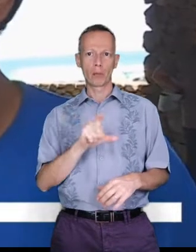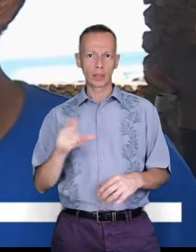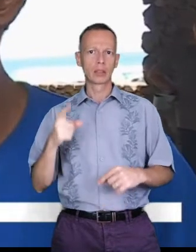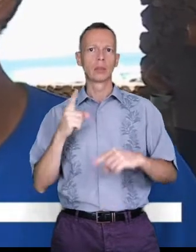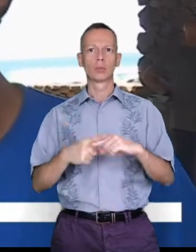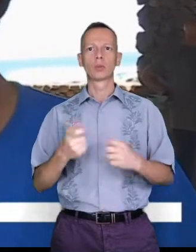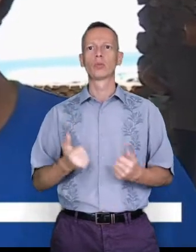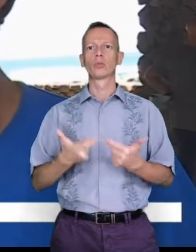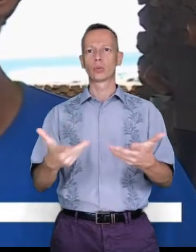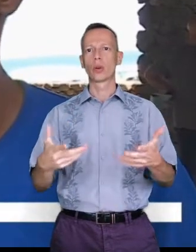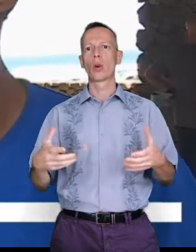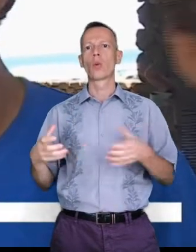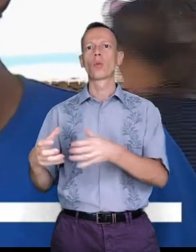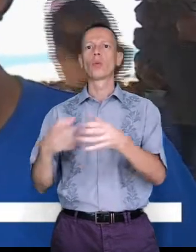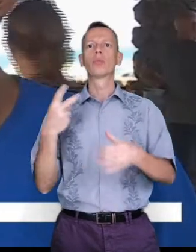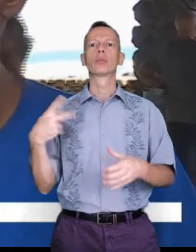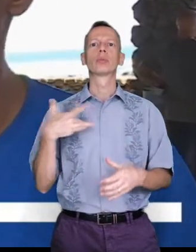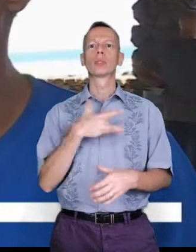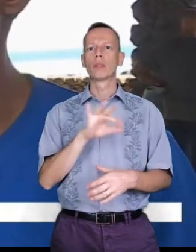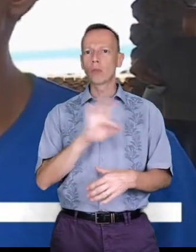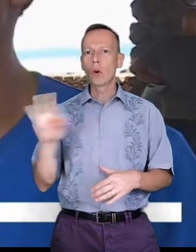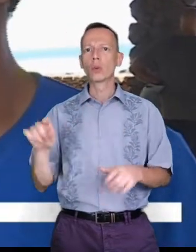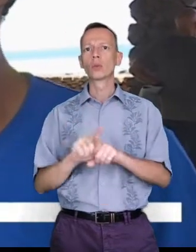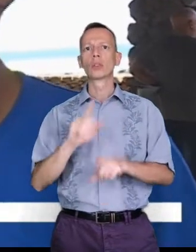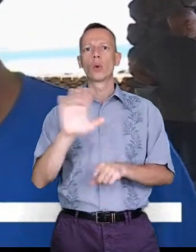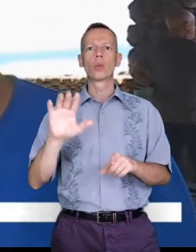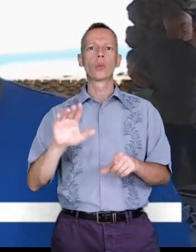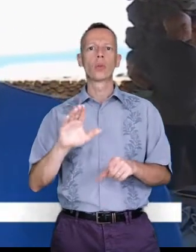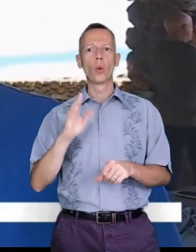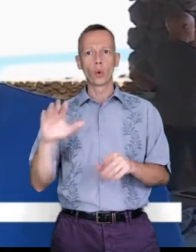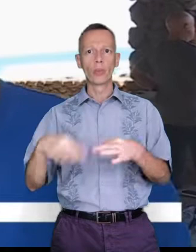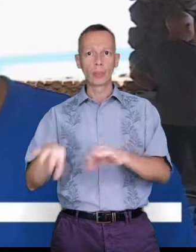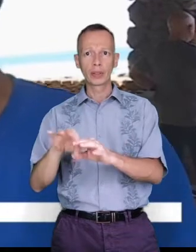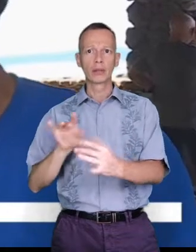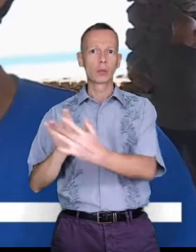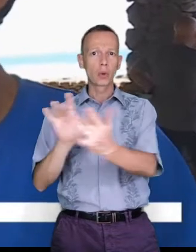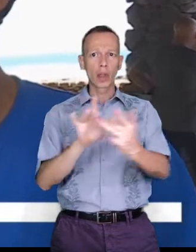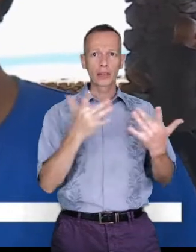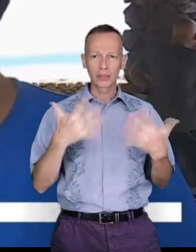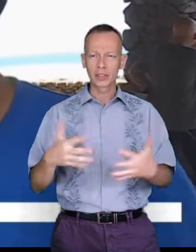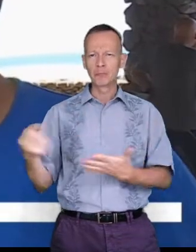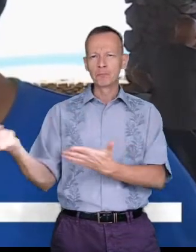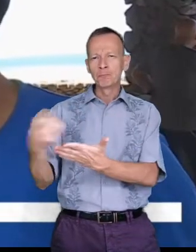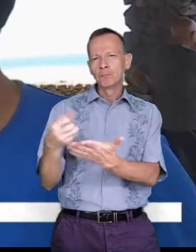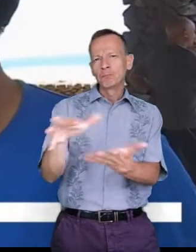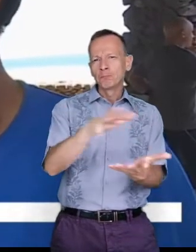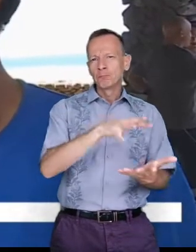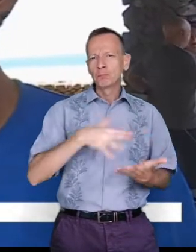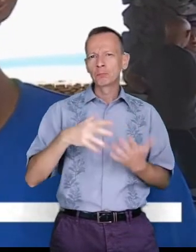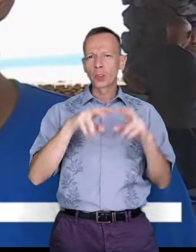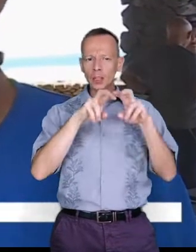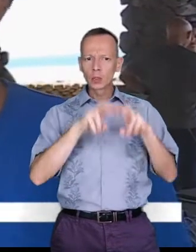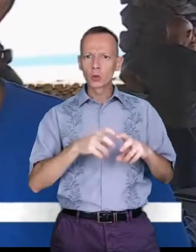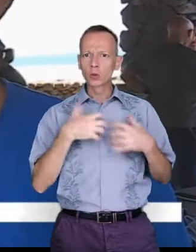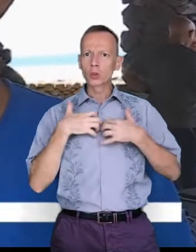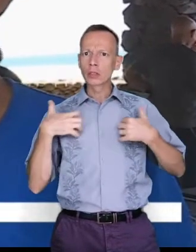docteur en pharmacie, nous sommes en contact avec des différents collectifs de santé de France, d'autres pays, et on essaie d'avoir les